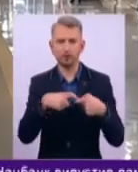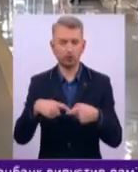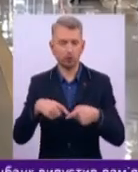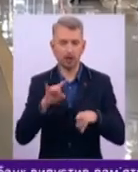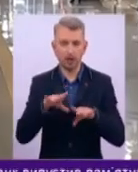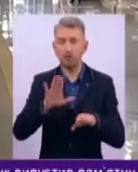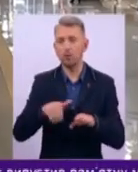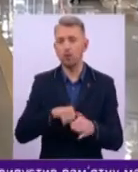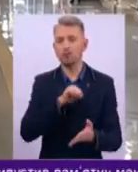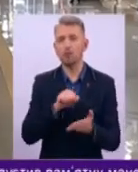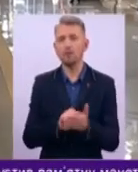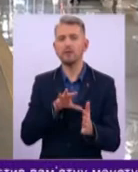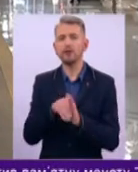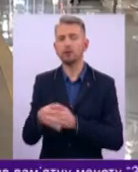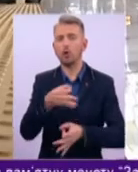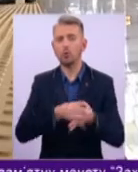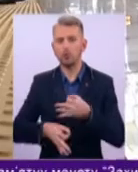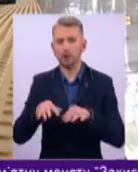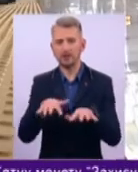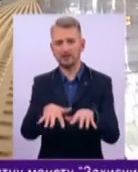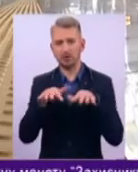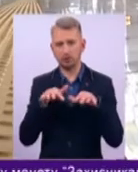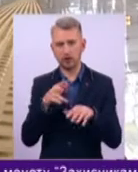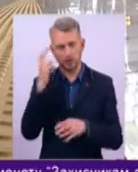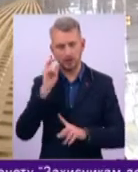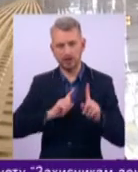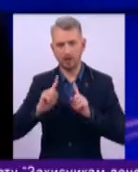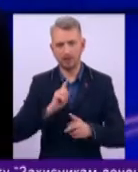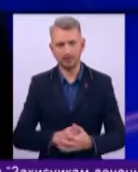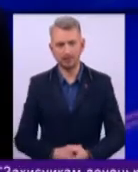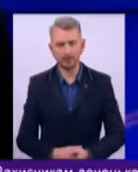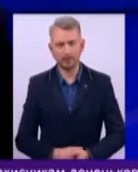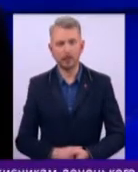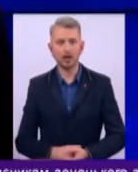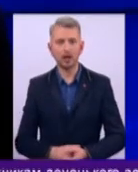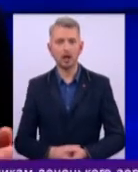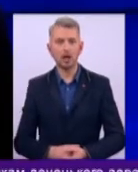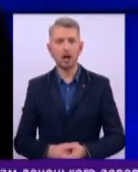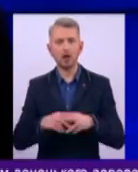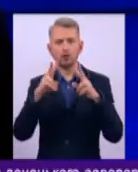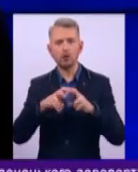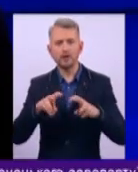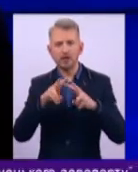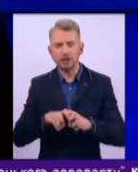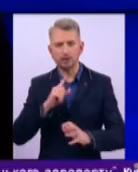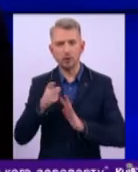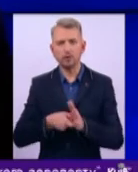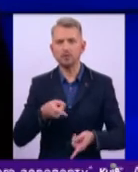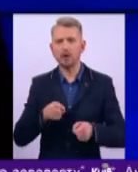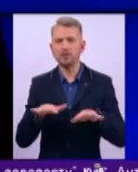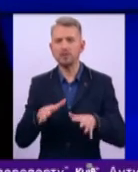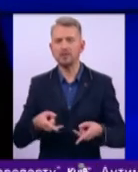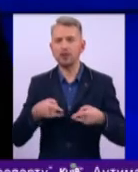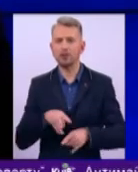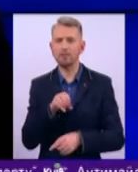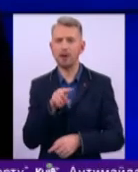документ внесуть на обговорення у сесійну залу Київради. Дослідники встановили справжнє місце народження